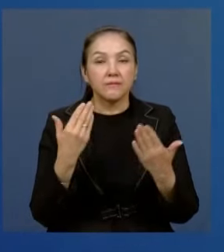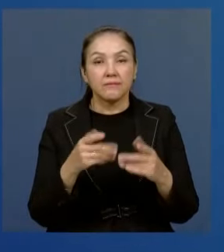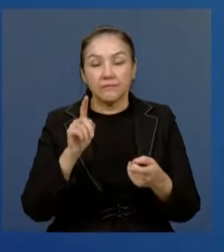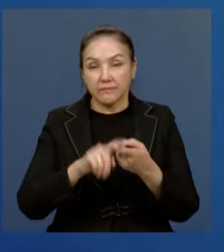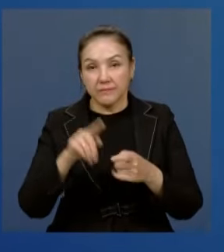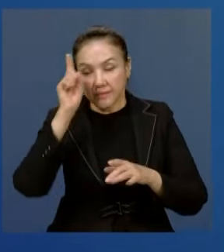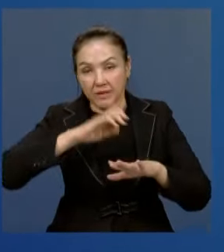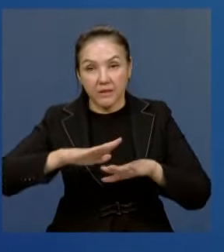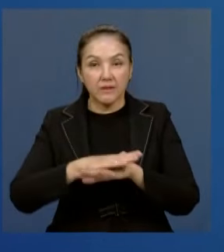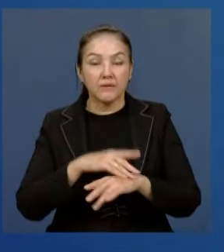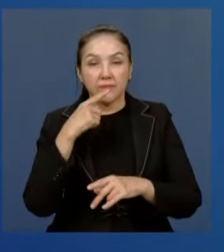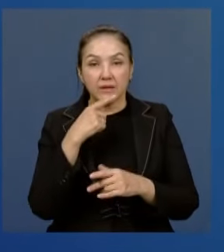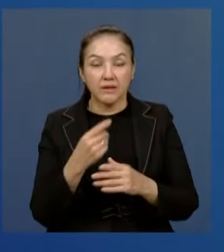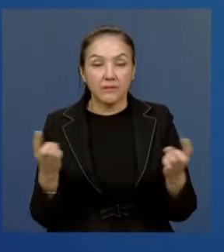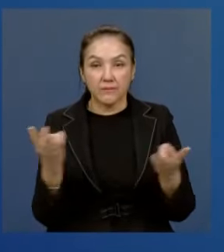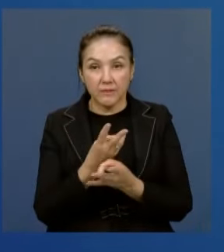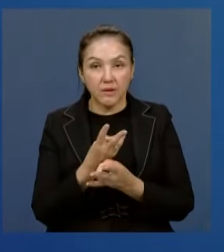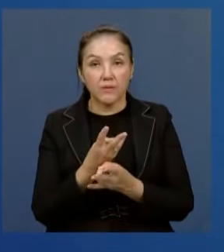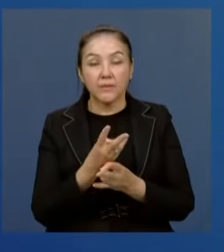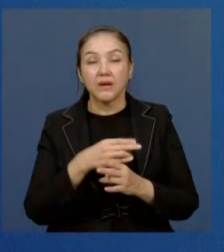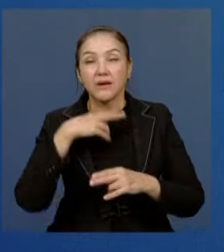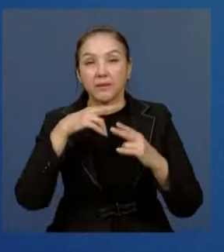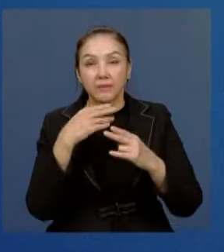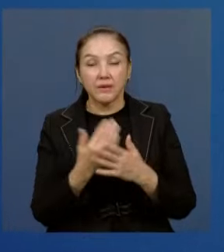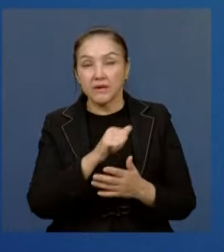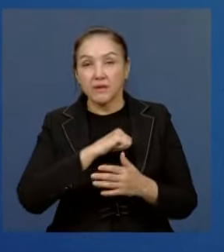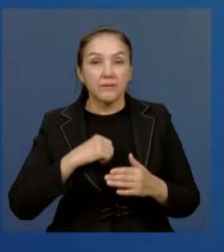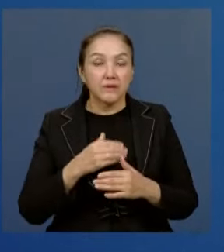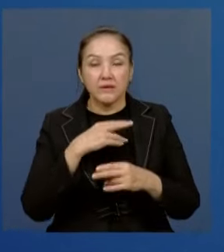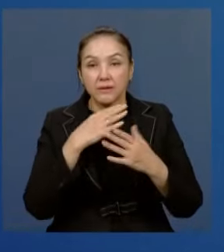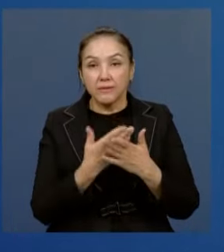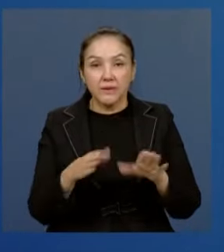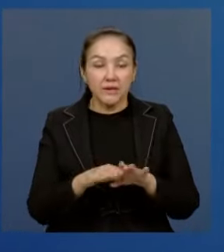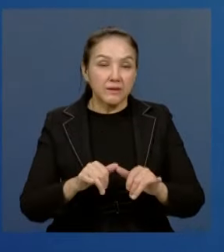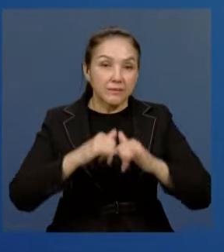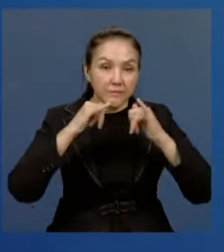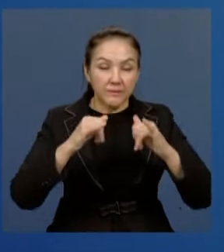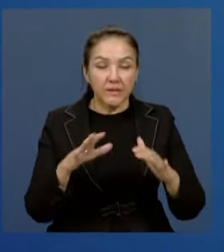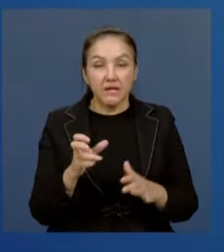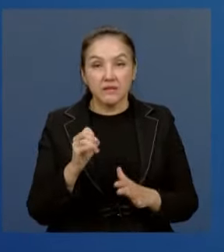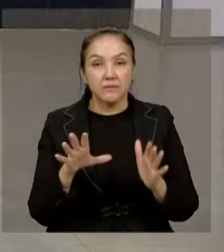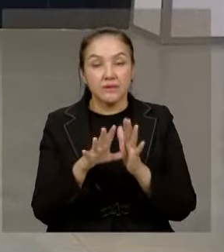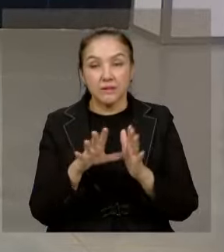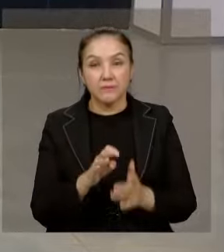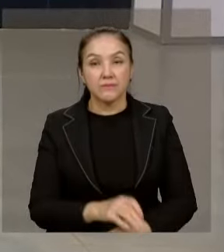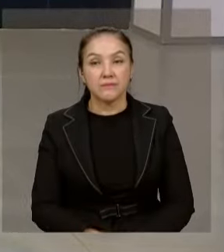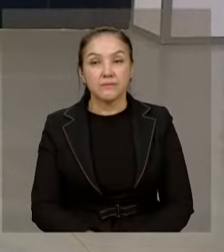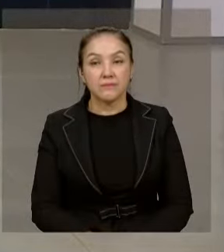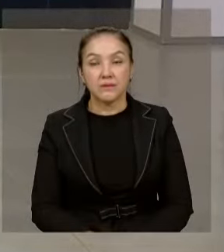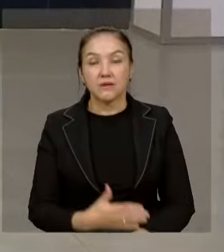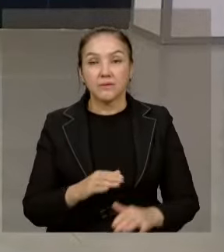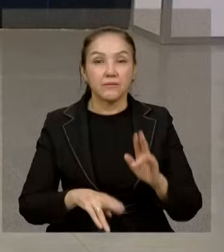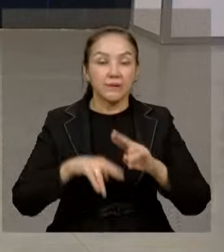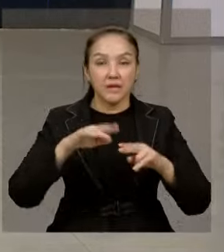связи глава государства подчеркнул Что необходимо обратить самое пристальное внимание на развитие атомной энергетики